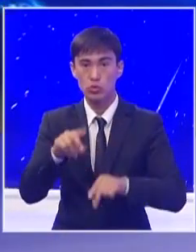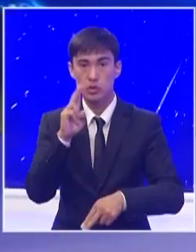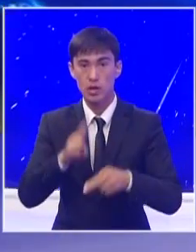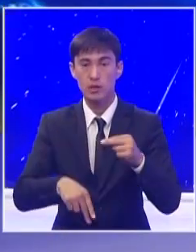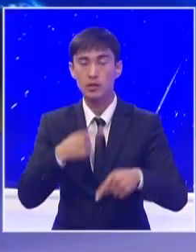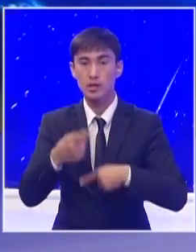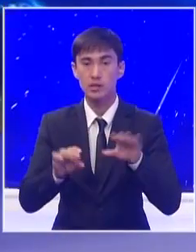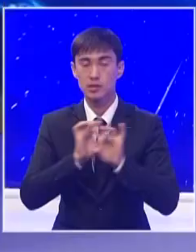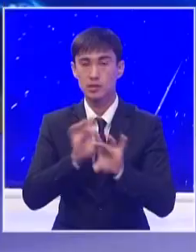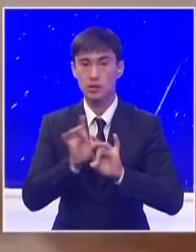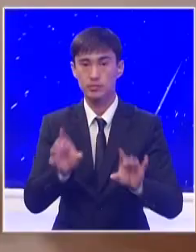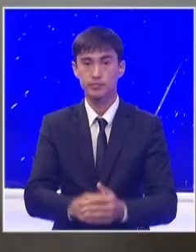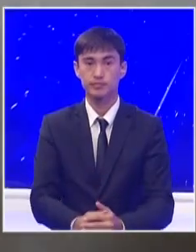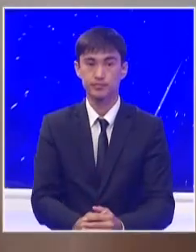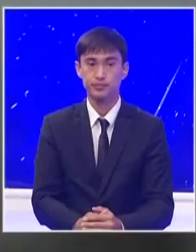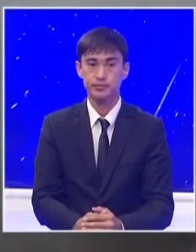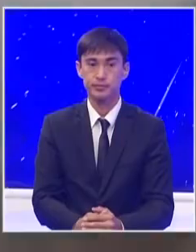келесі топтамада.